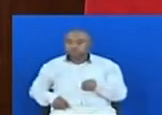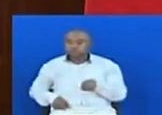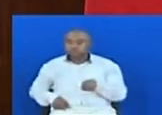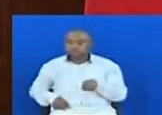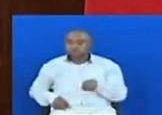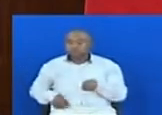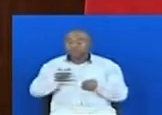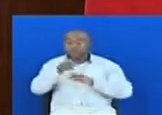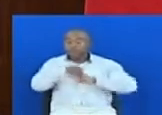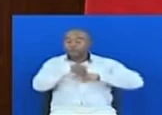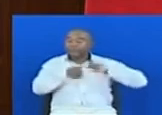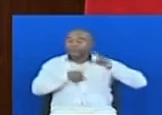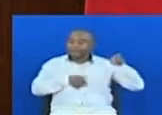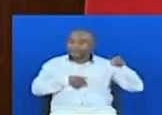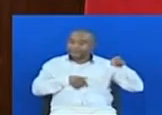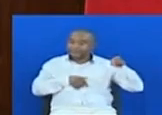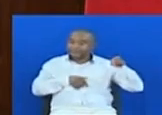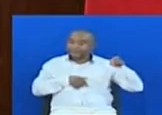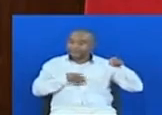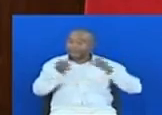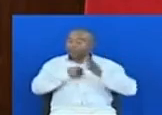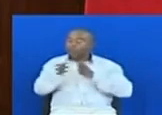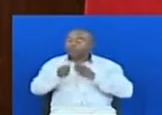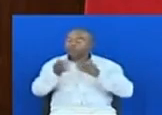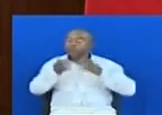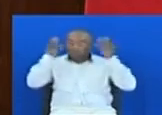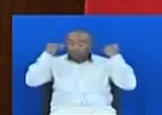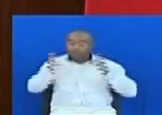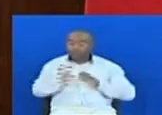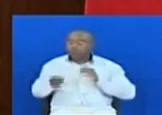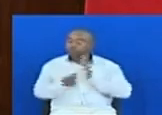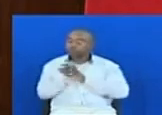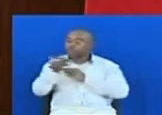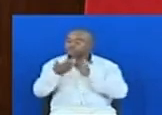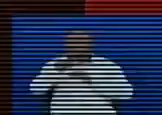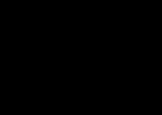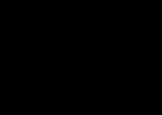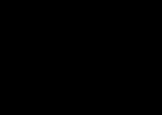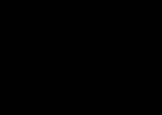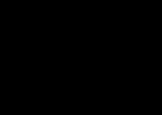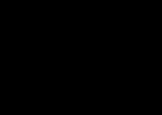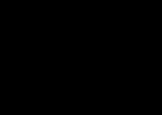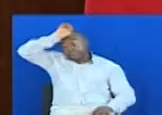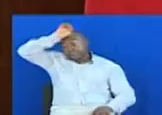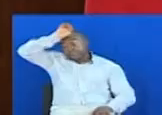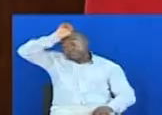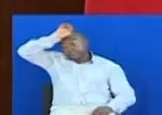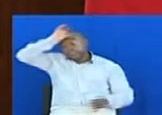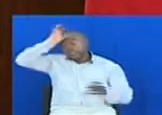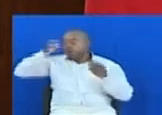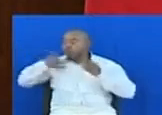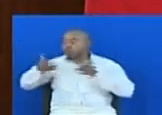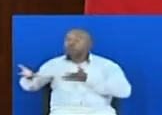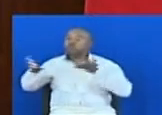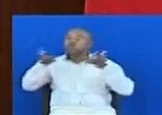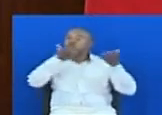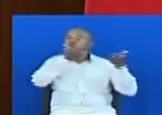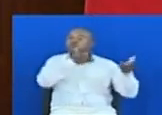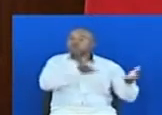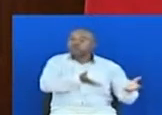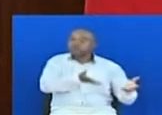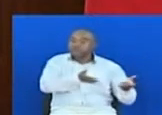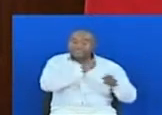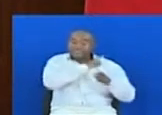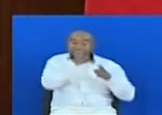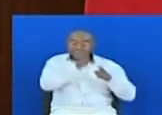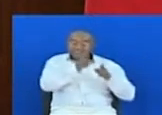Wenzetu Uingereza waliagiza PPE kutoka Uturuki, na mzigo ulipokwenda kwa sababu ulikuwa sio katika quality au